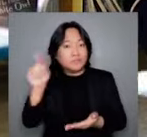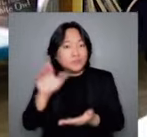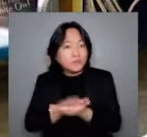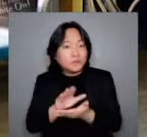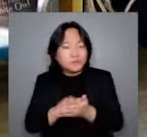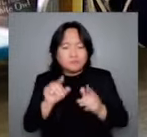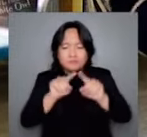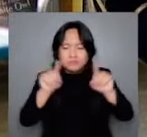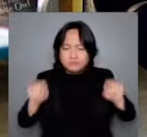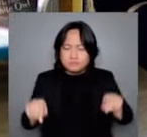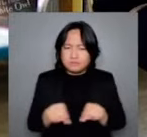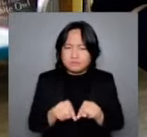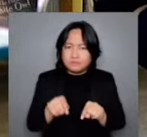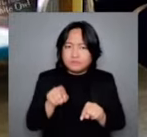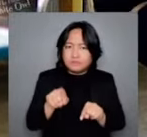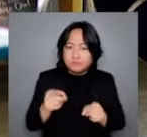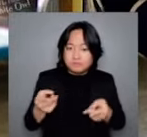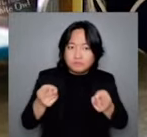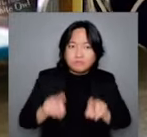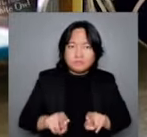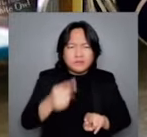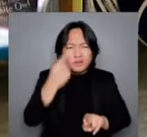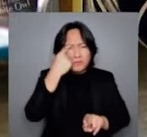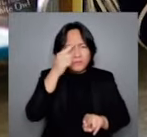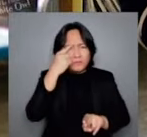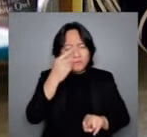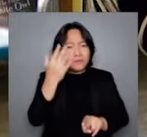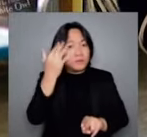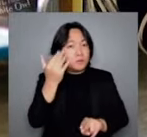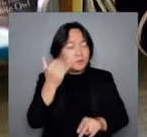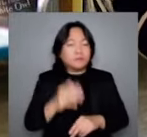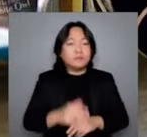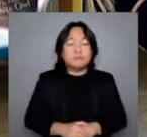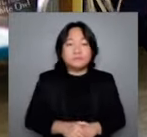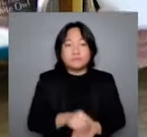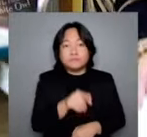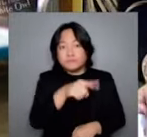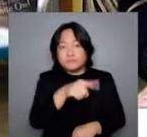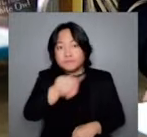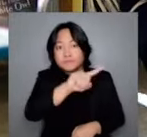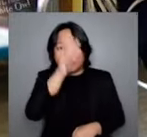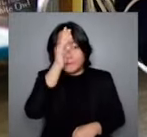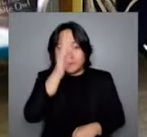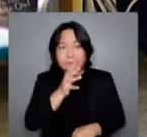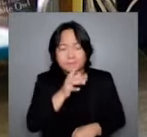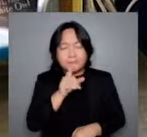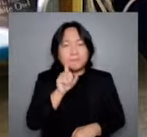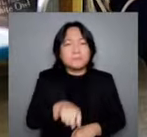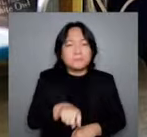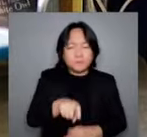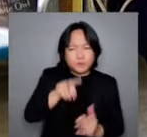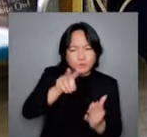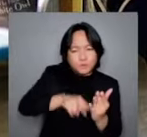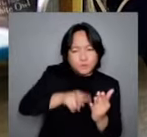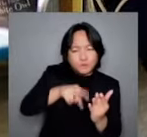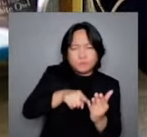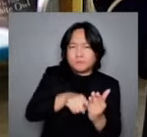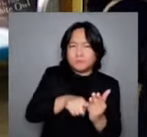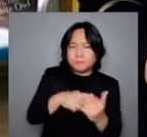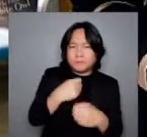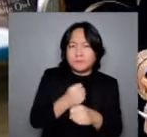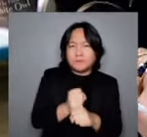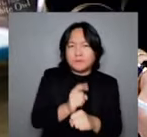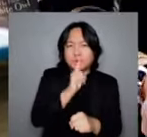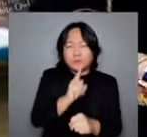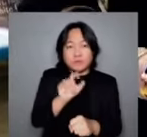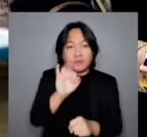ang dapat nating tingnan o tandaan bago pumirma ng ganito? Tandaan, dapat ilag kayo pag merong pinapa-waive sa